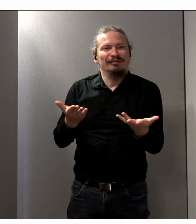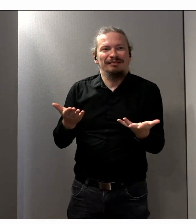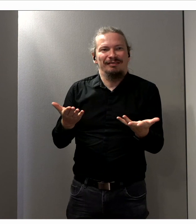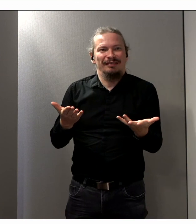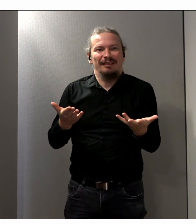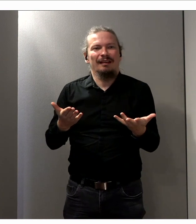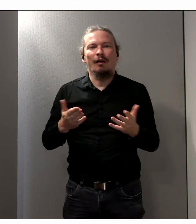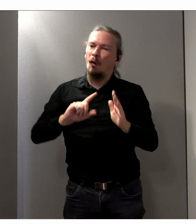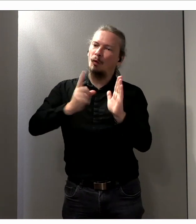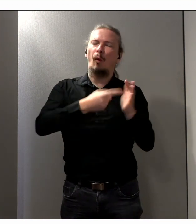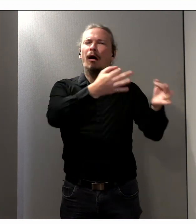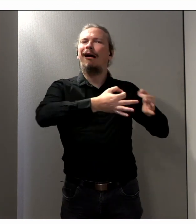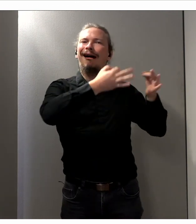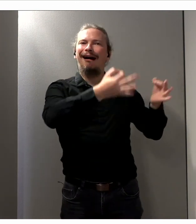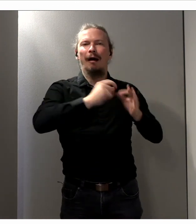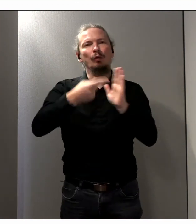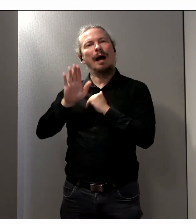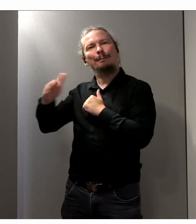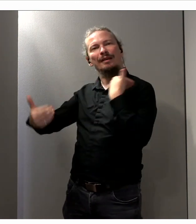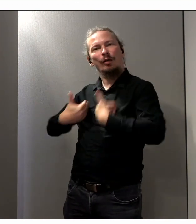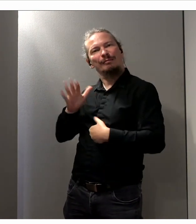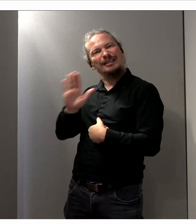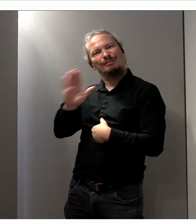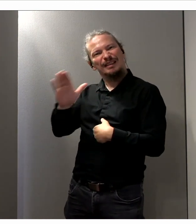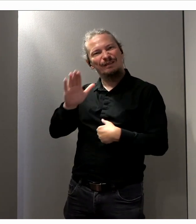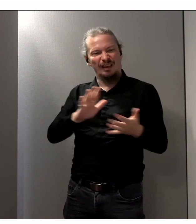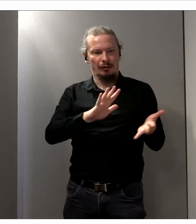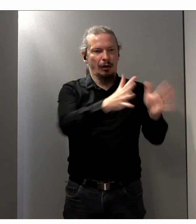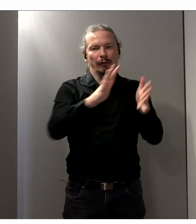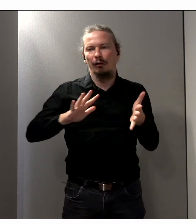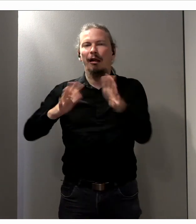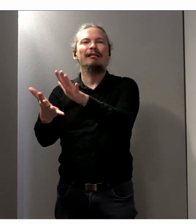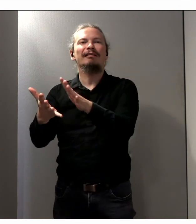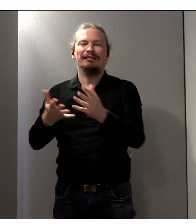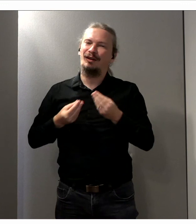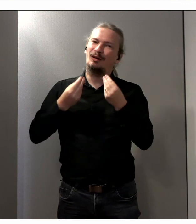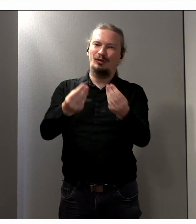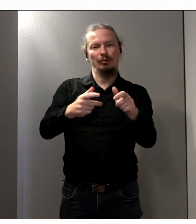disons, le droit commun et le droit spécifique pour faire de l'entreprise